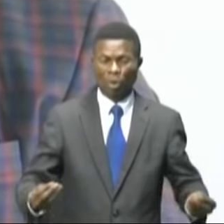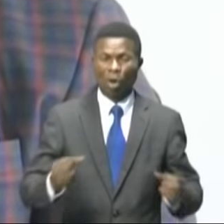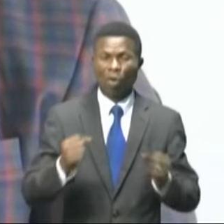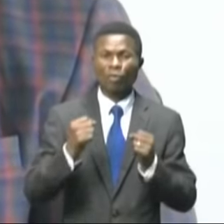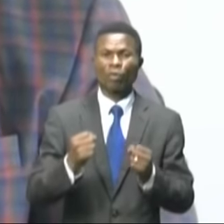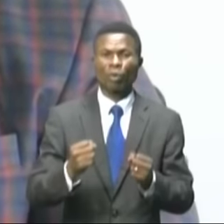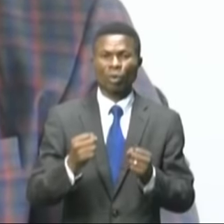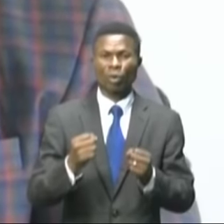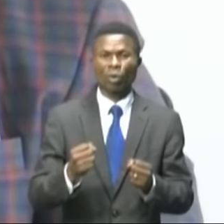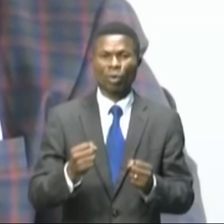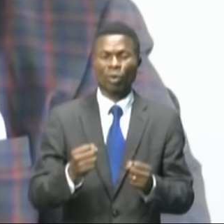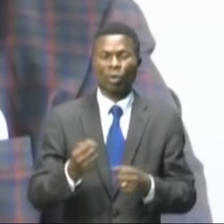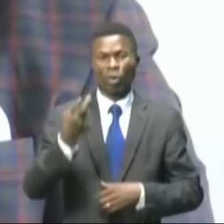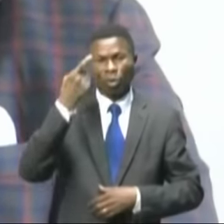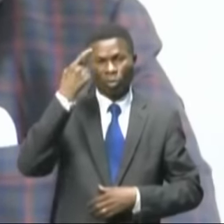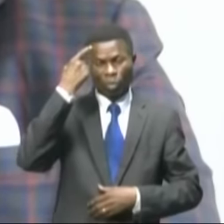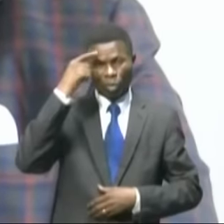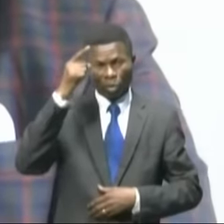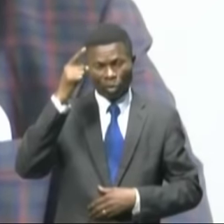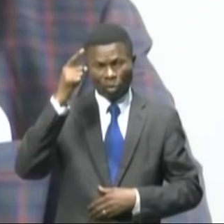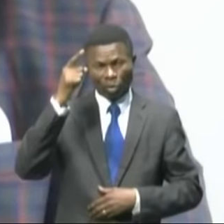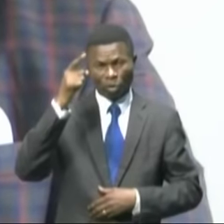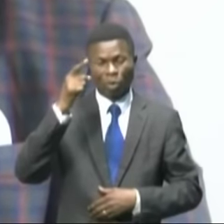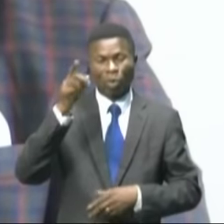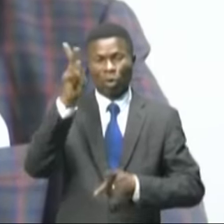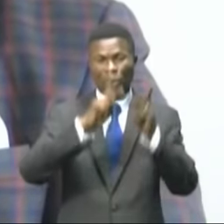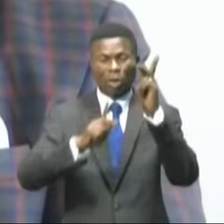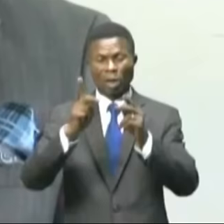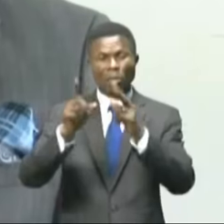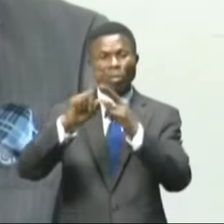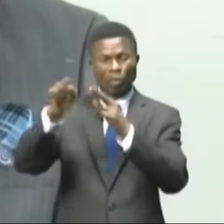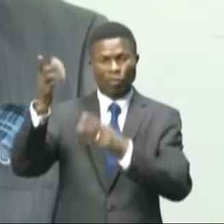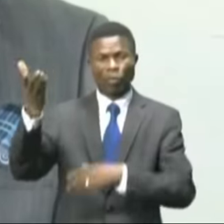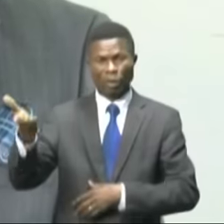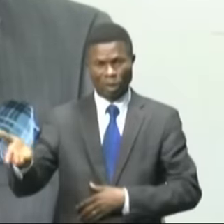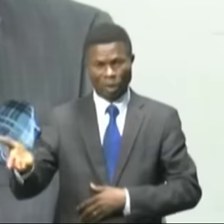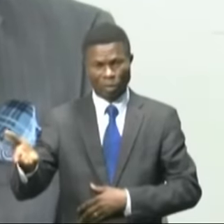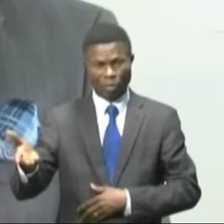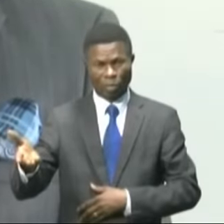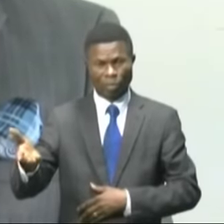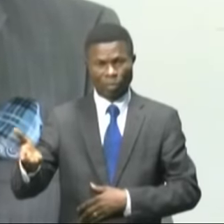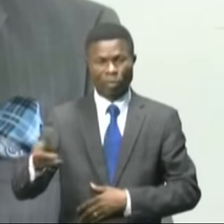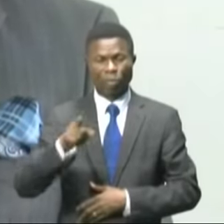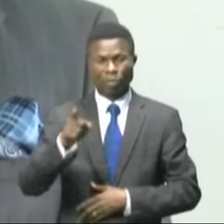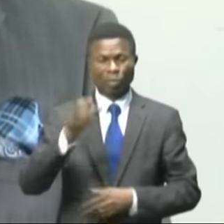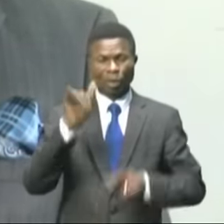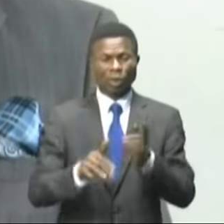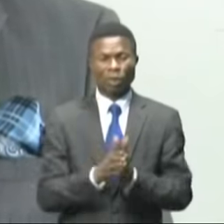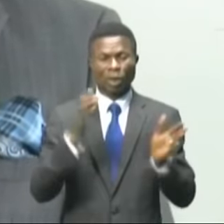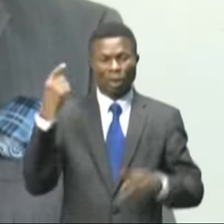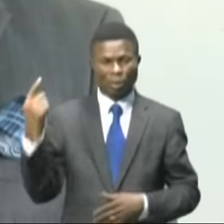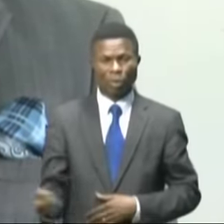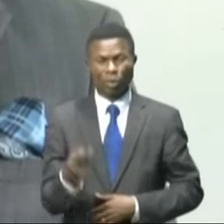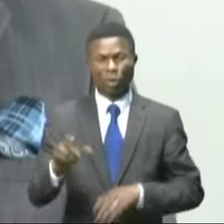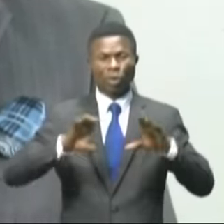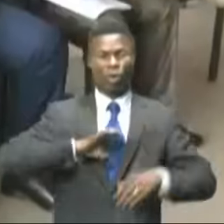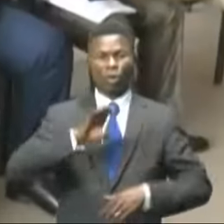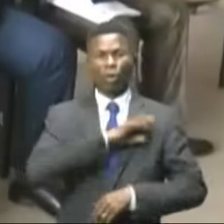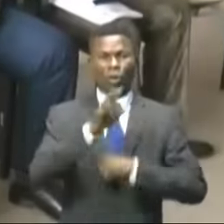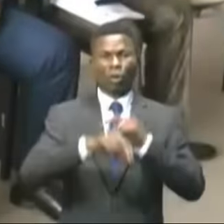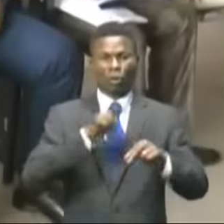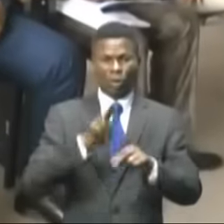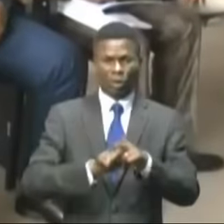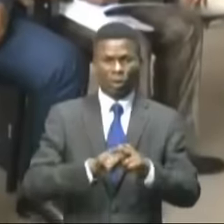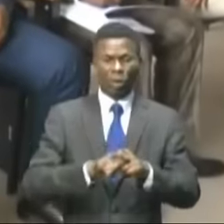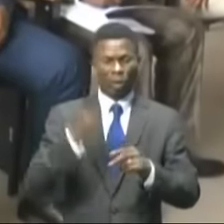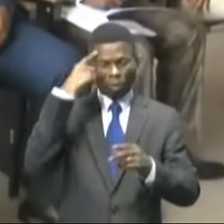durables pour ces populations réfugiées. Éric Moukandi, la secrétaire permanente de la Commission nationale pour